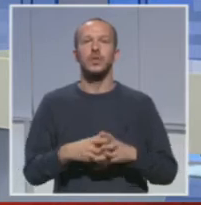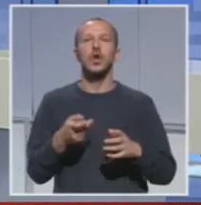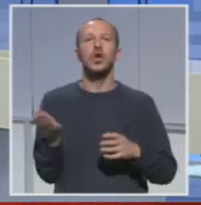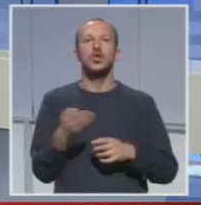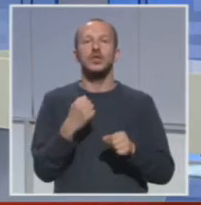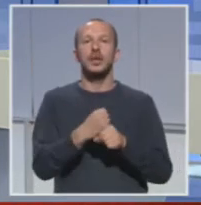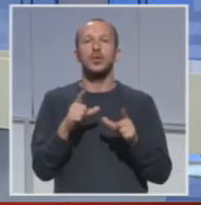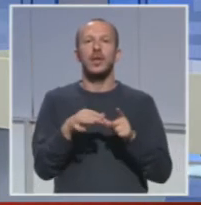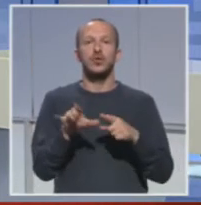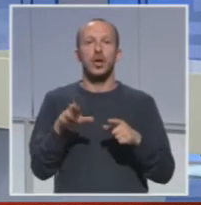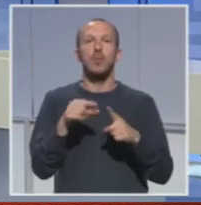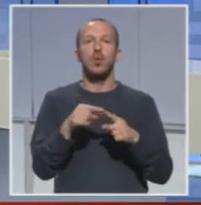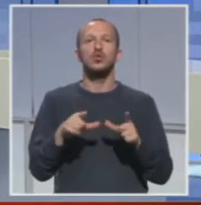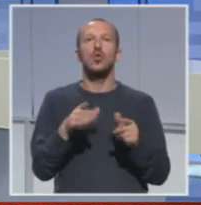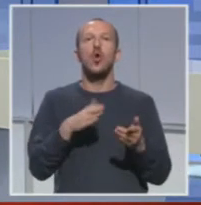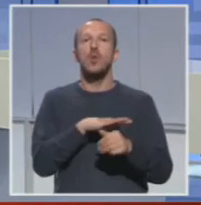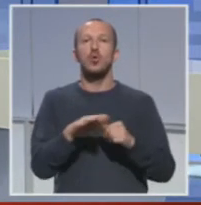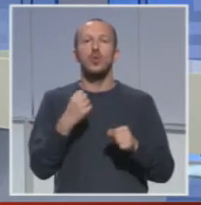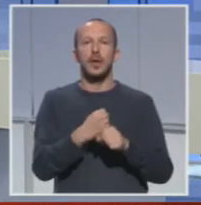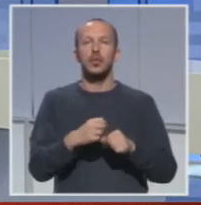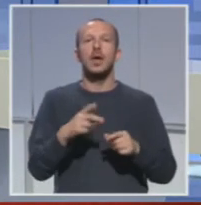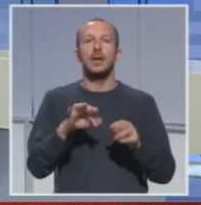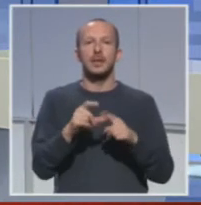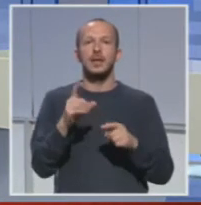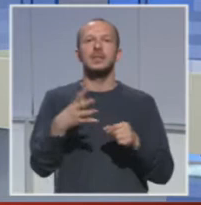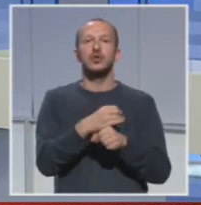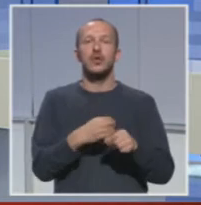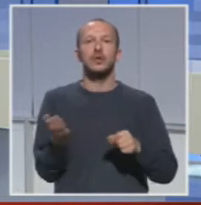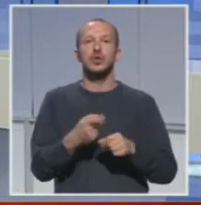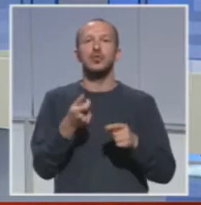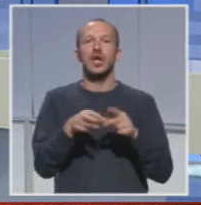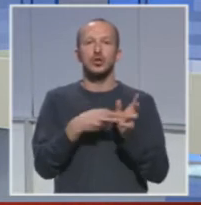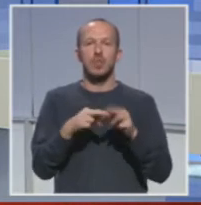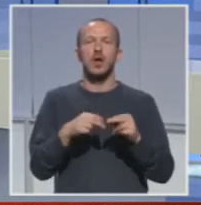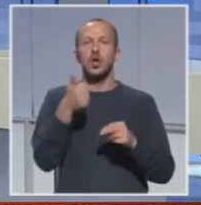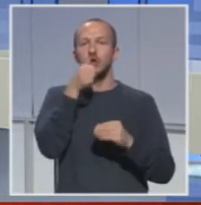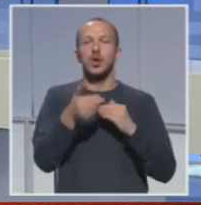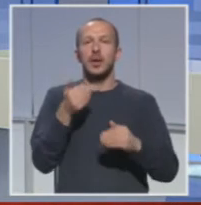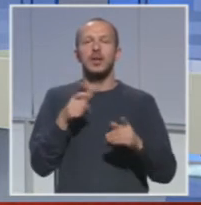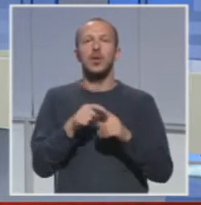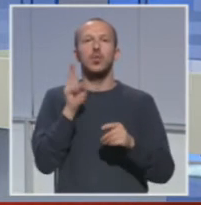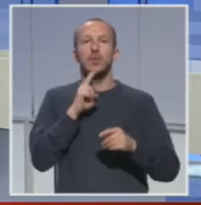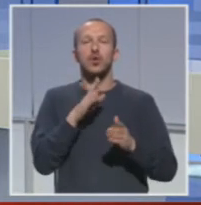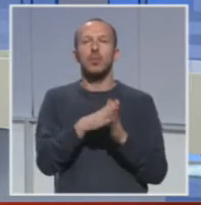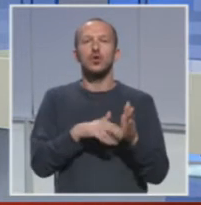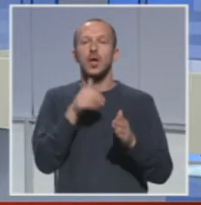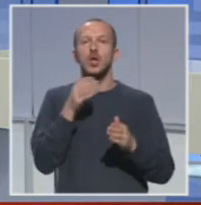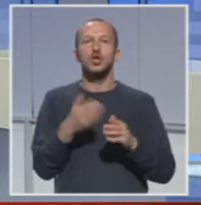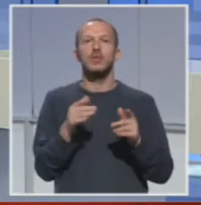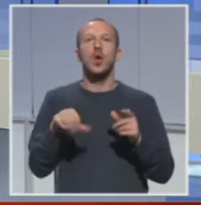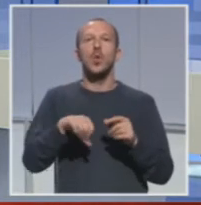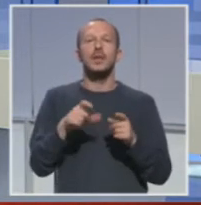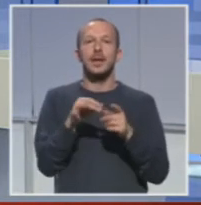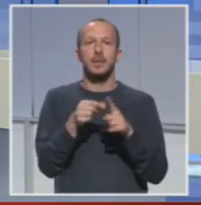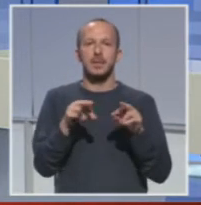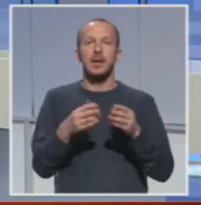Žetveni radovi u Lijepče polju su u punom jeku. Ratari završavaju žetvu ječme. Nešto ranije od uobičajenog počela je žetva uljene